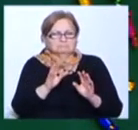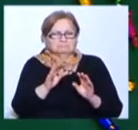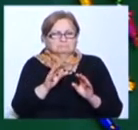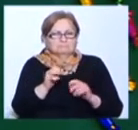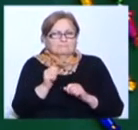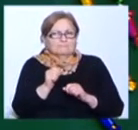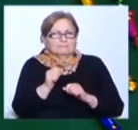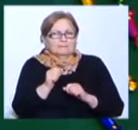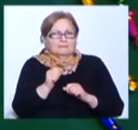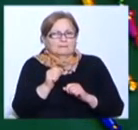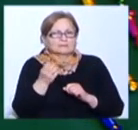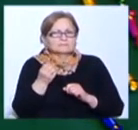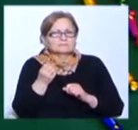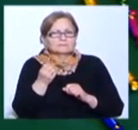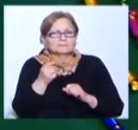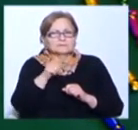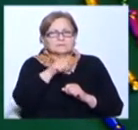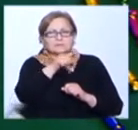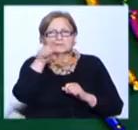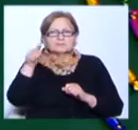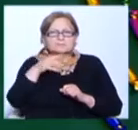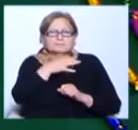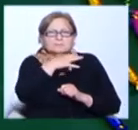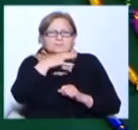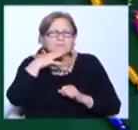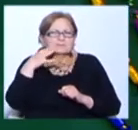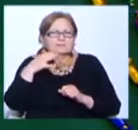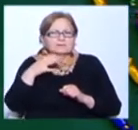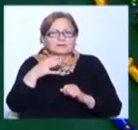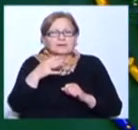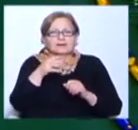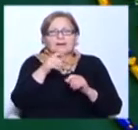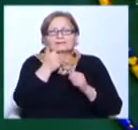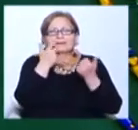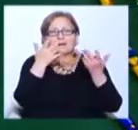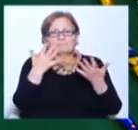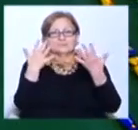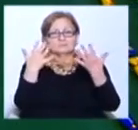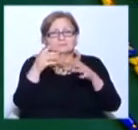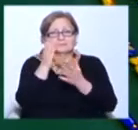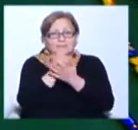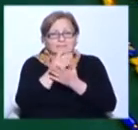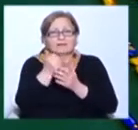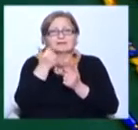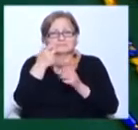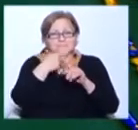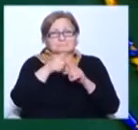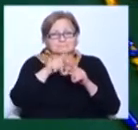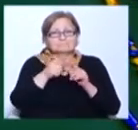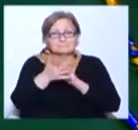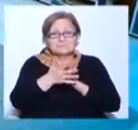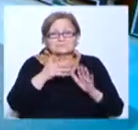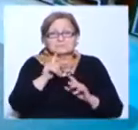კიდევ მოგცემთ მინიშნებას. ისინი იმდენნი არიან, რამდენი თითიც გვაქვს ჩვენ ორივე ხელზე ერთად.